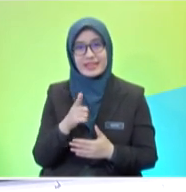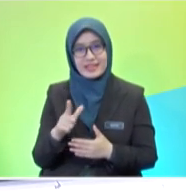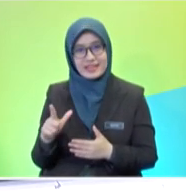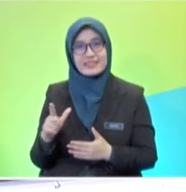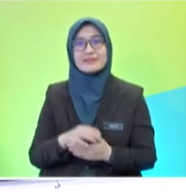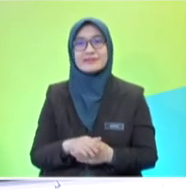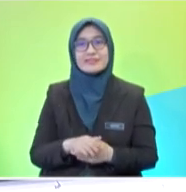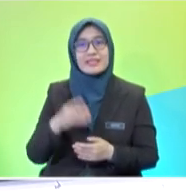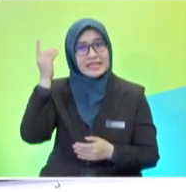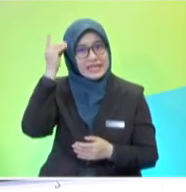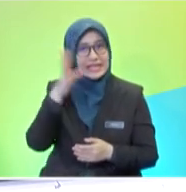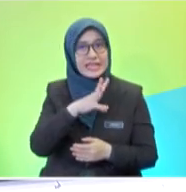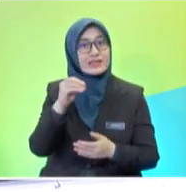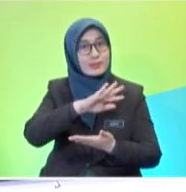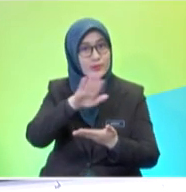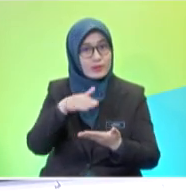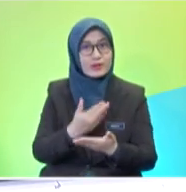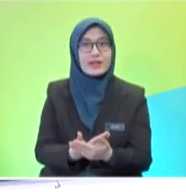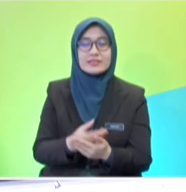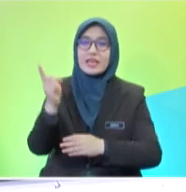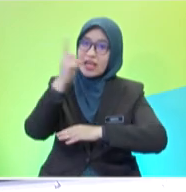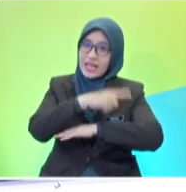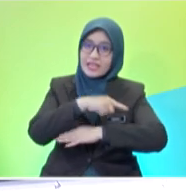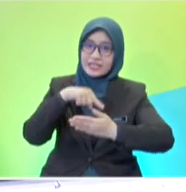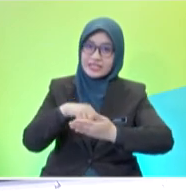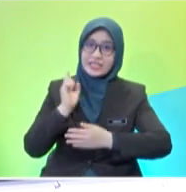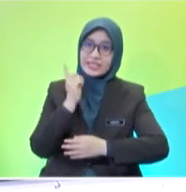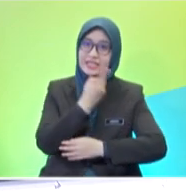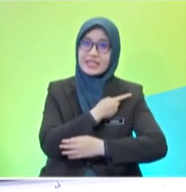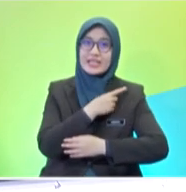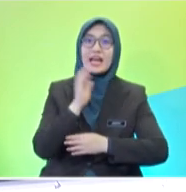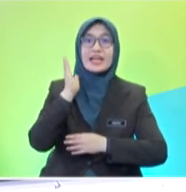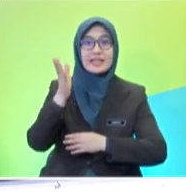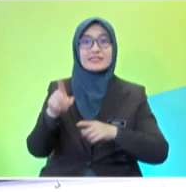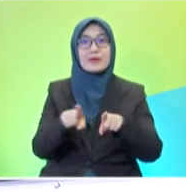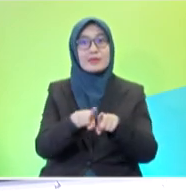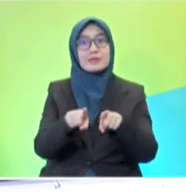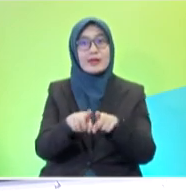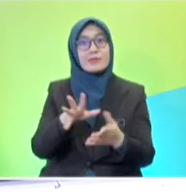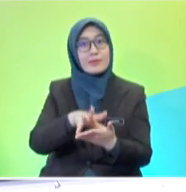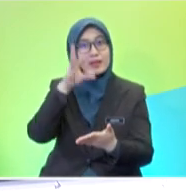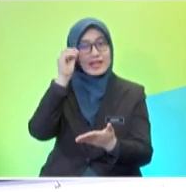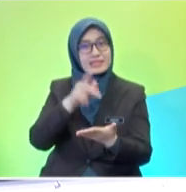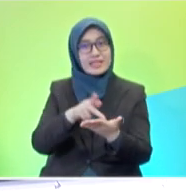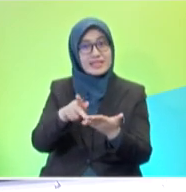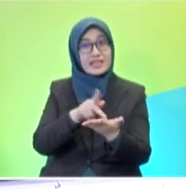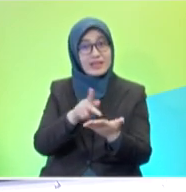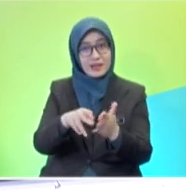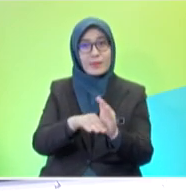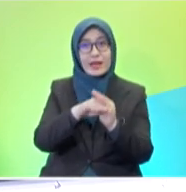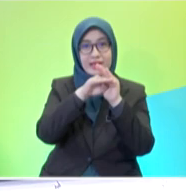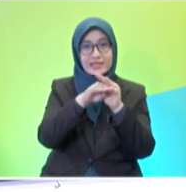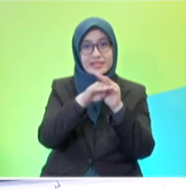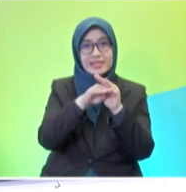di rumah untuk kali ini kita akan sama-sama belajar mengira Baki Bagi setiap situasi yang ada di